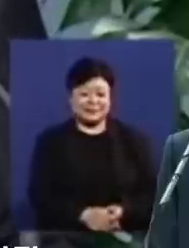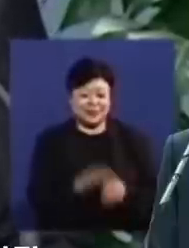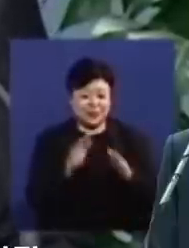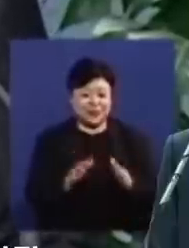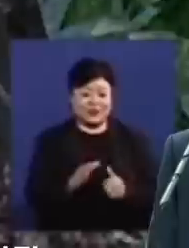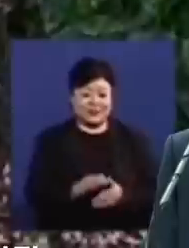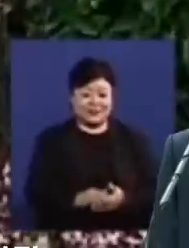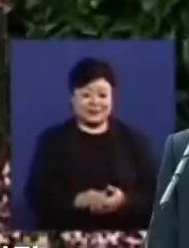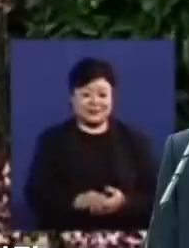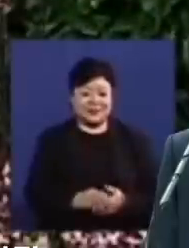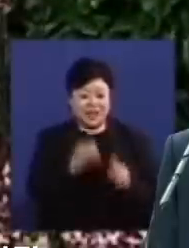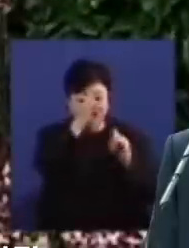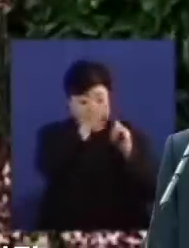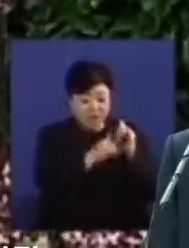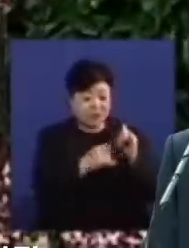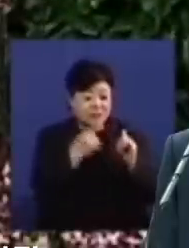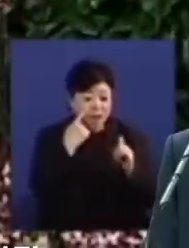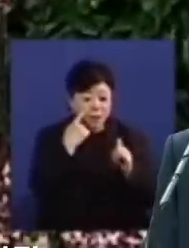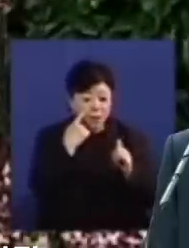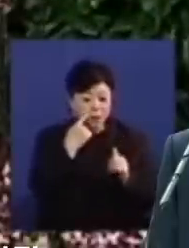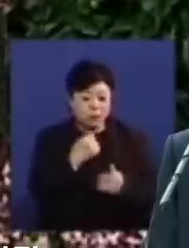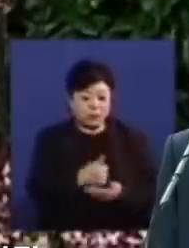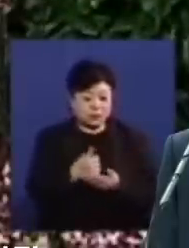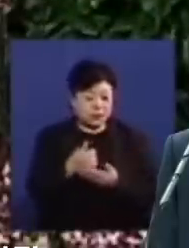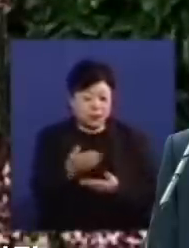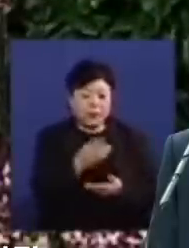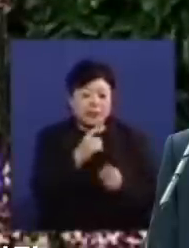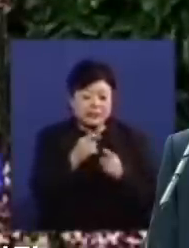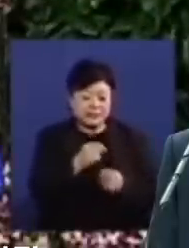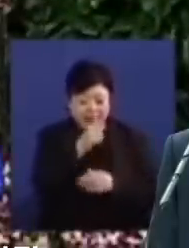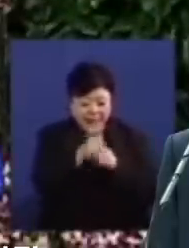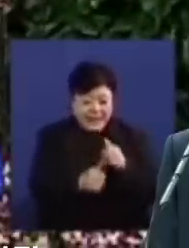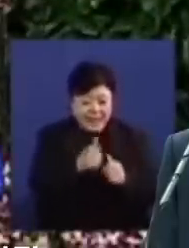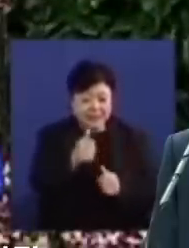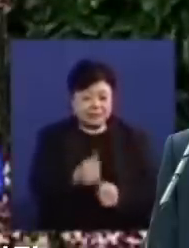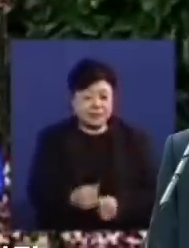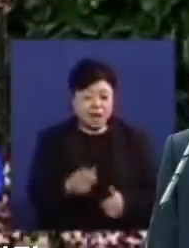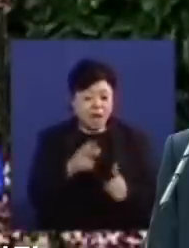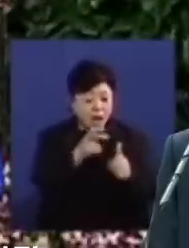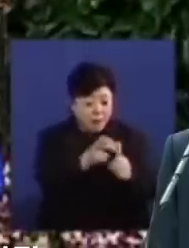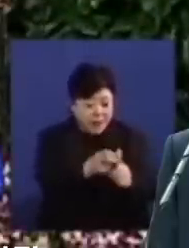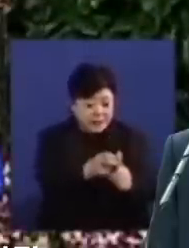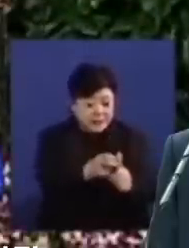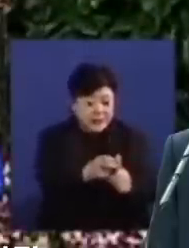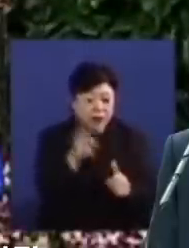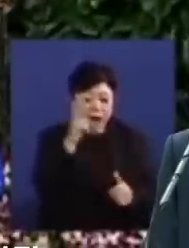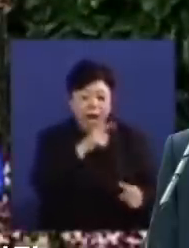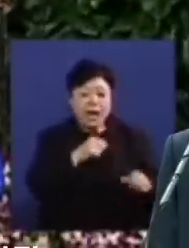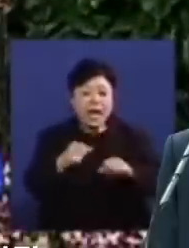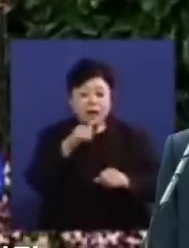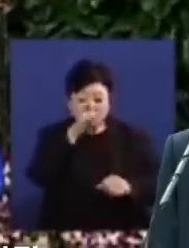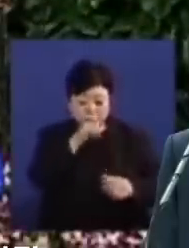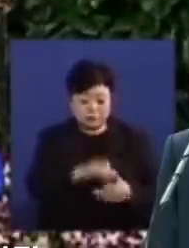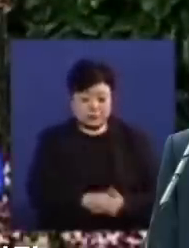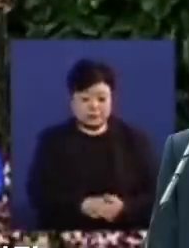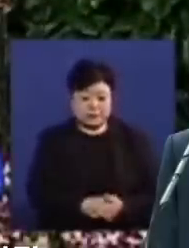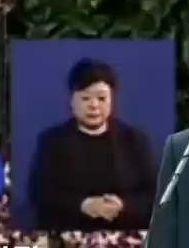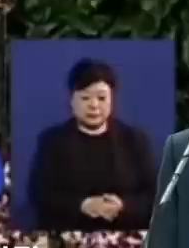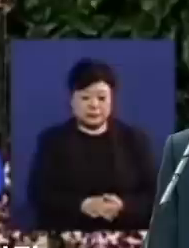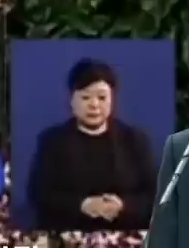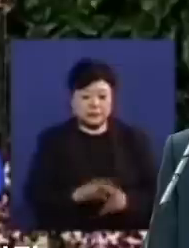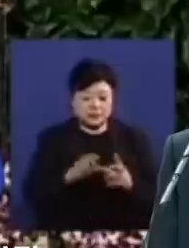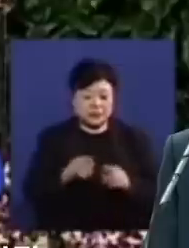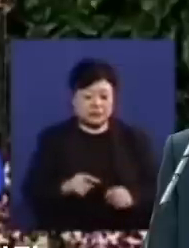오늘날 역사를 통해서 보면 무신론자와 인본주의자들이 하나님을 반역하고 많은 악을 행했던 것입니다.